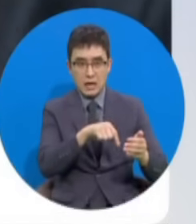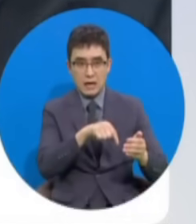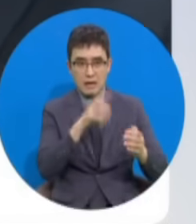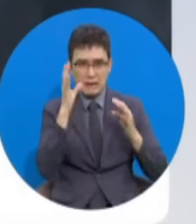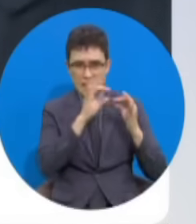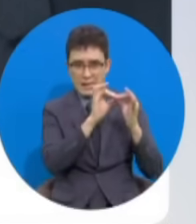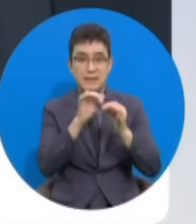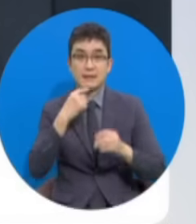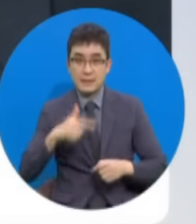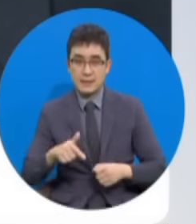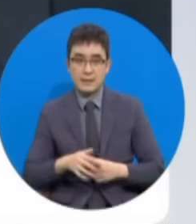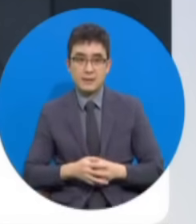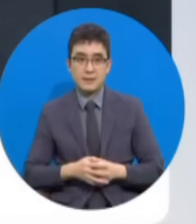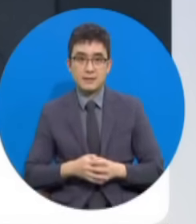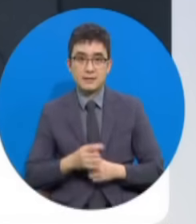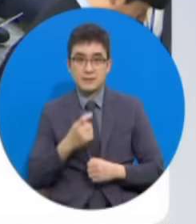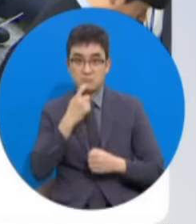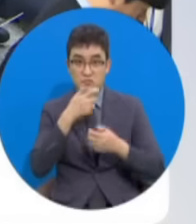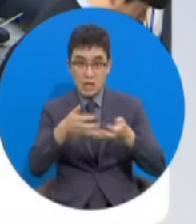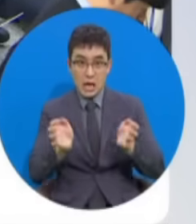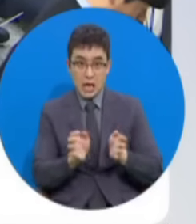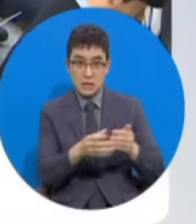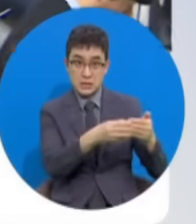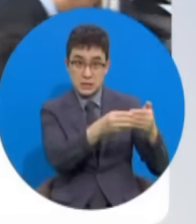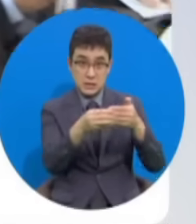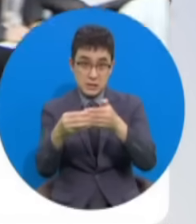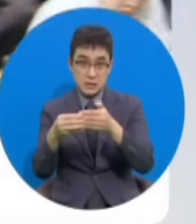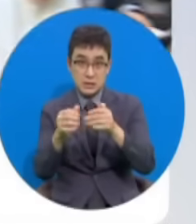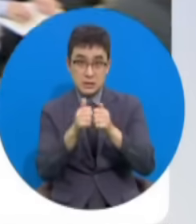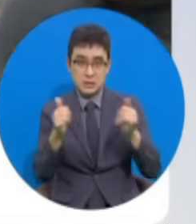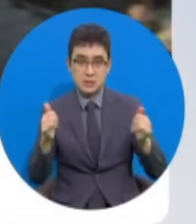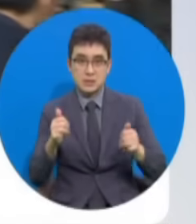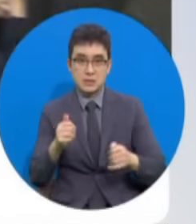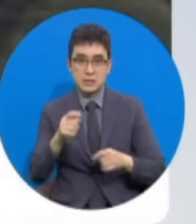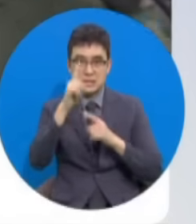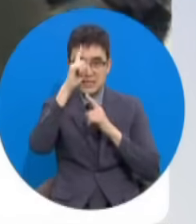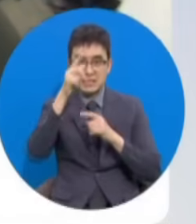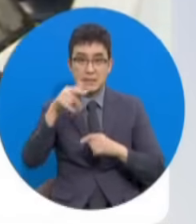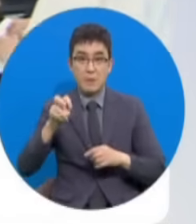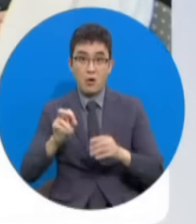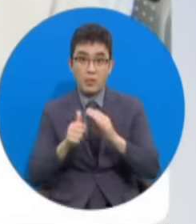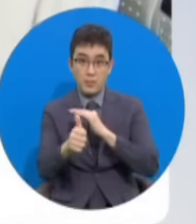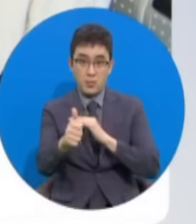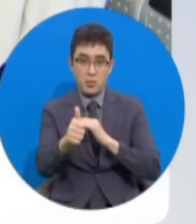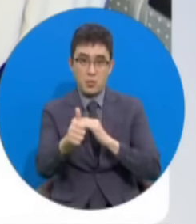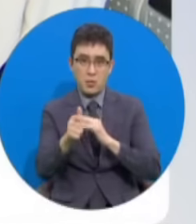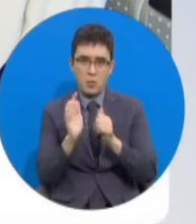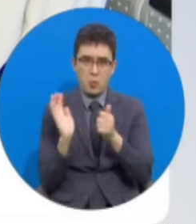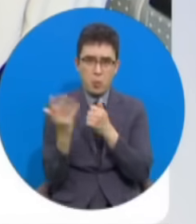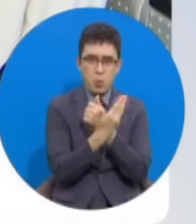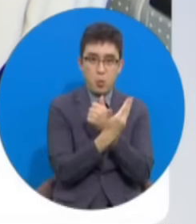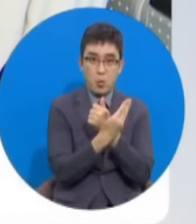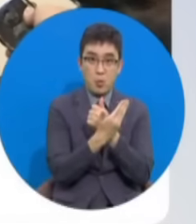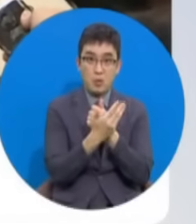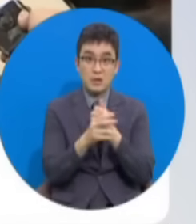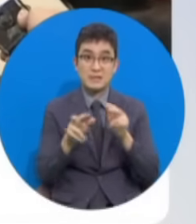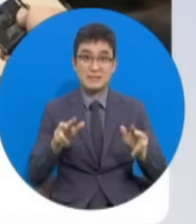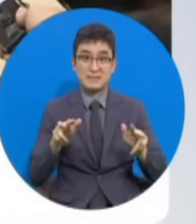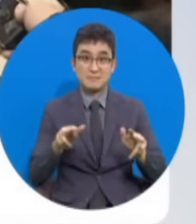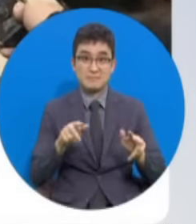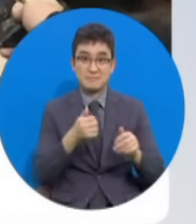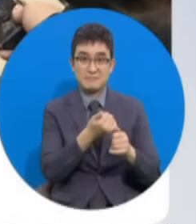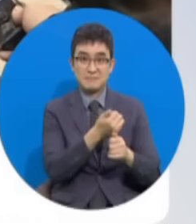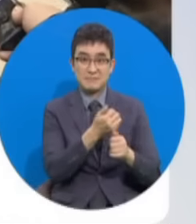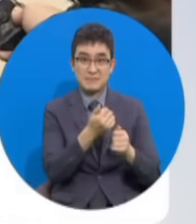아니고 지금 현재 민주당 지도부가 이재명 대표의 어떻게 보면 호위무사 노릇을 하는 지도부로 꾸려져 있잖아요.